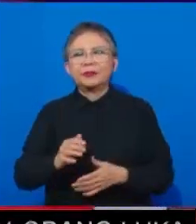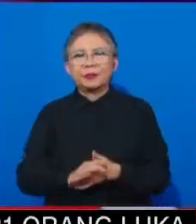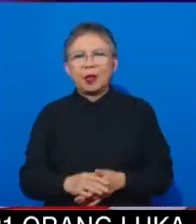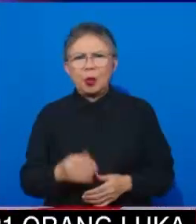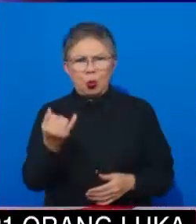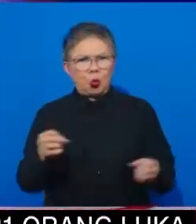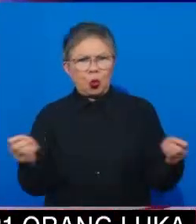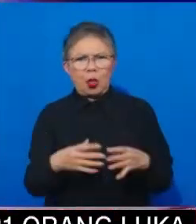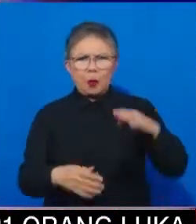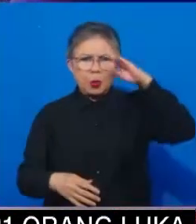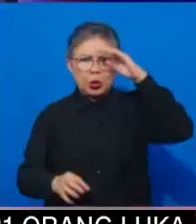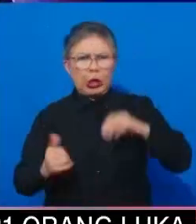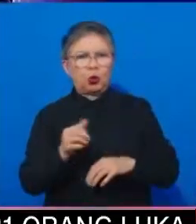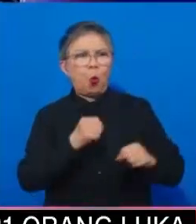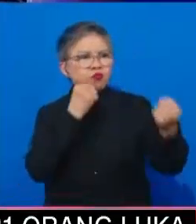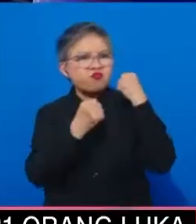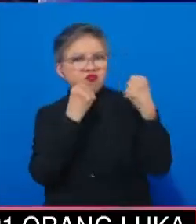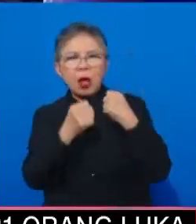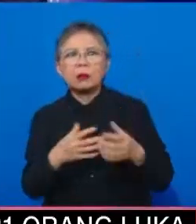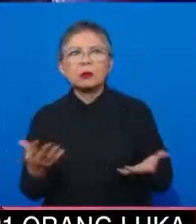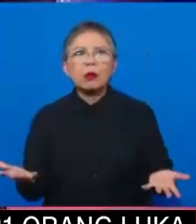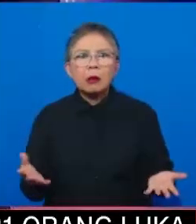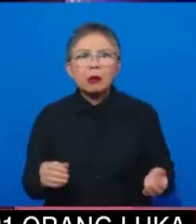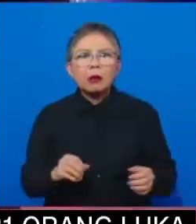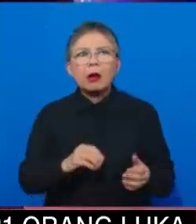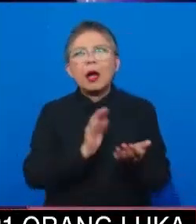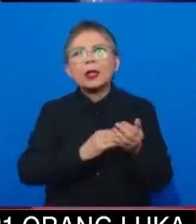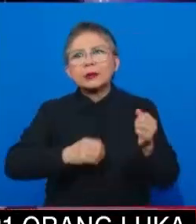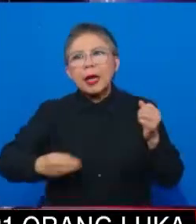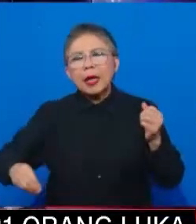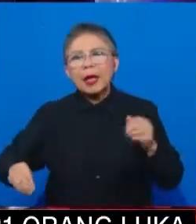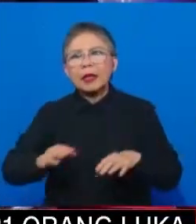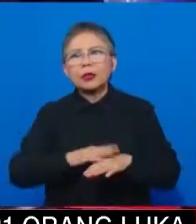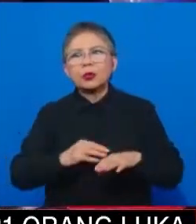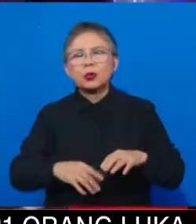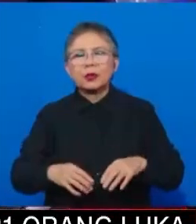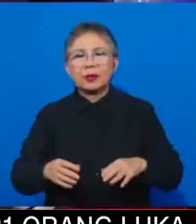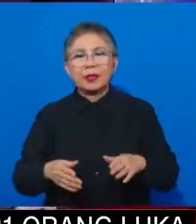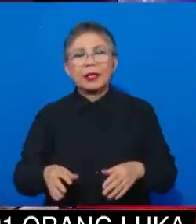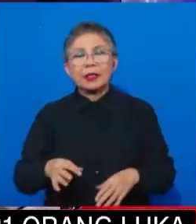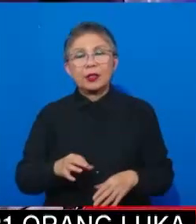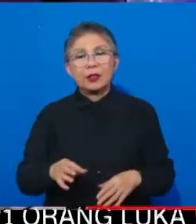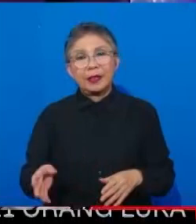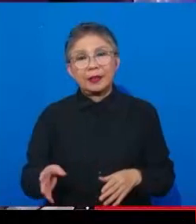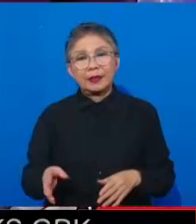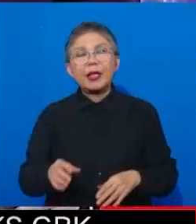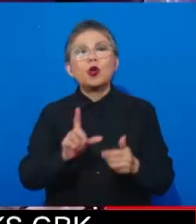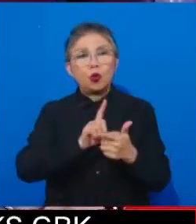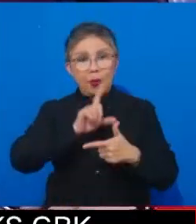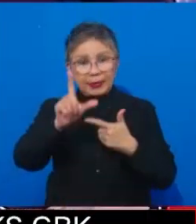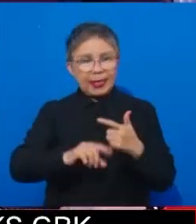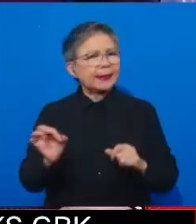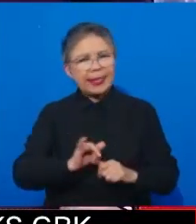ketika beberapa pemuda terlibat perkelahian. Tradisi gerebek gunungan hasil bumi juga diadakan warga desa Kedungrejo, Lumajang, Jawa